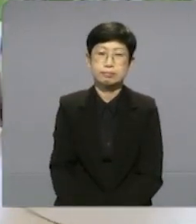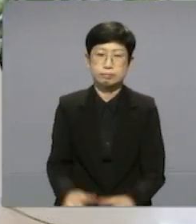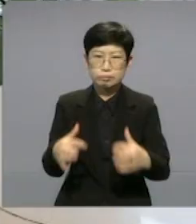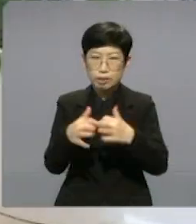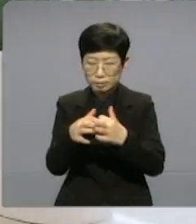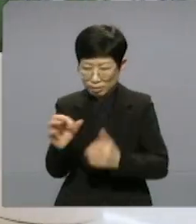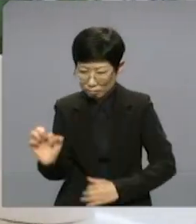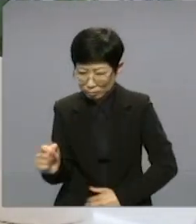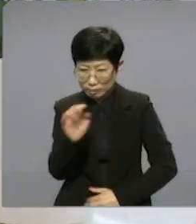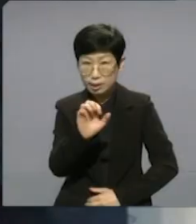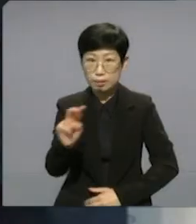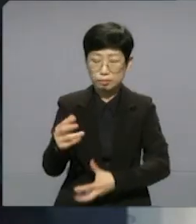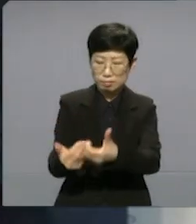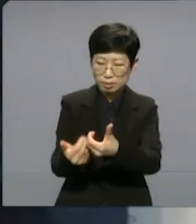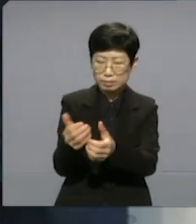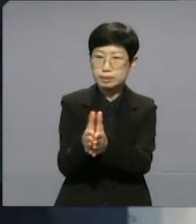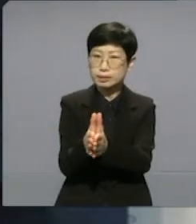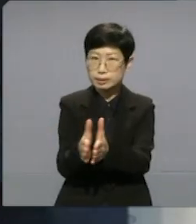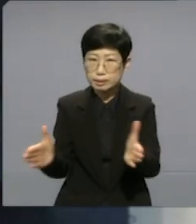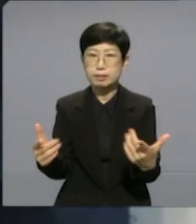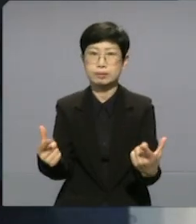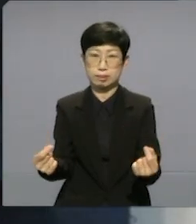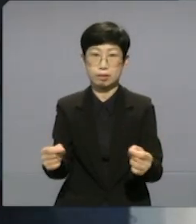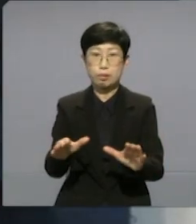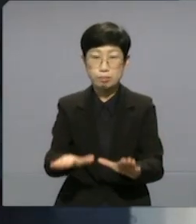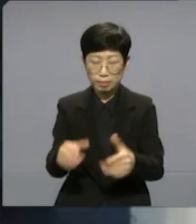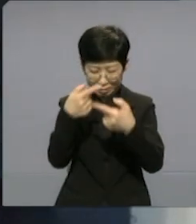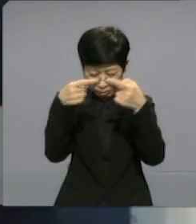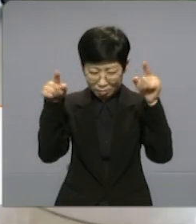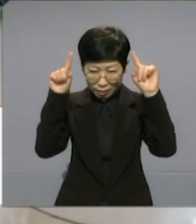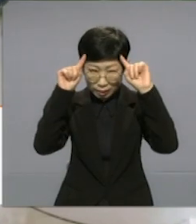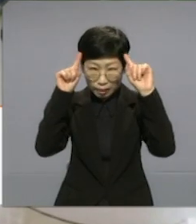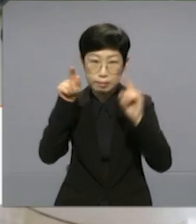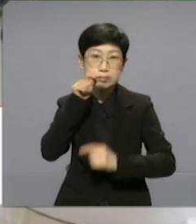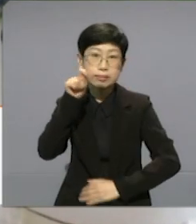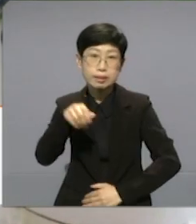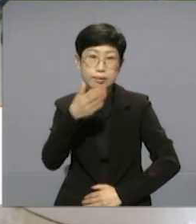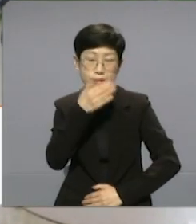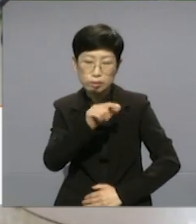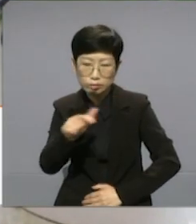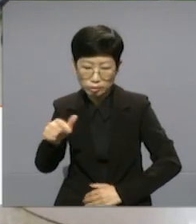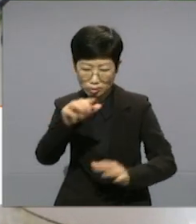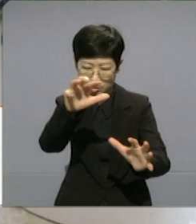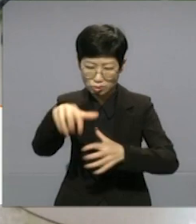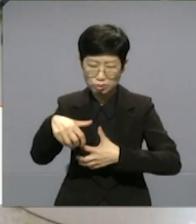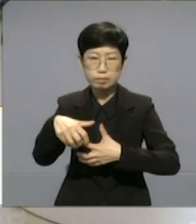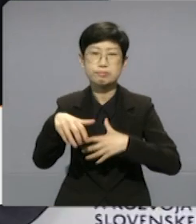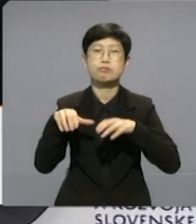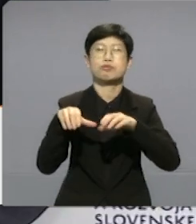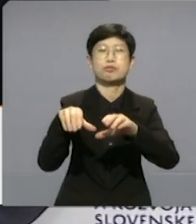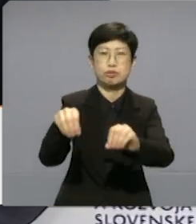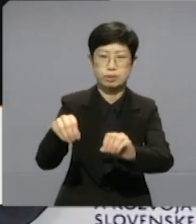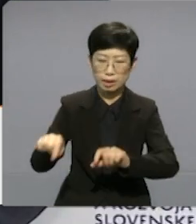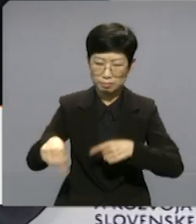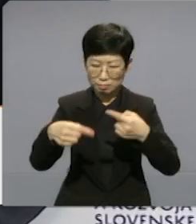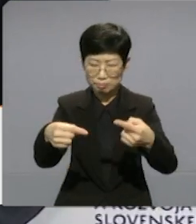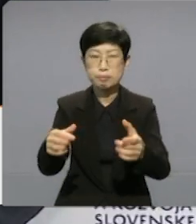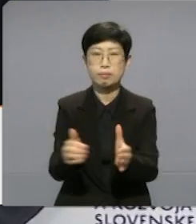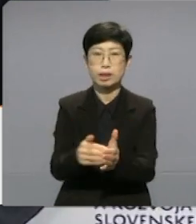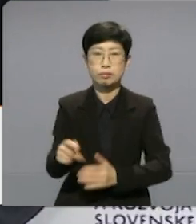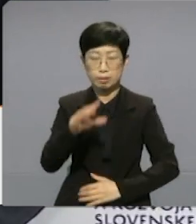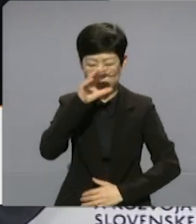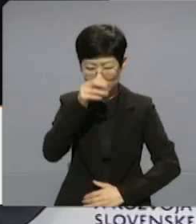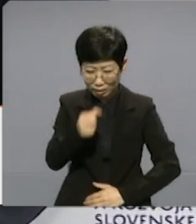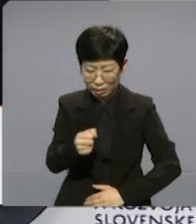뭉쳤던 이유의 불화가 시작된 듯 이번엔 슬로바키아가 우크라이나 곡물수입 중단 대열에 새롭게 합류했고 불가리아도